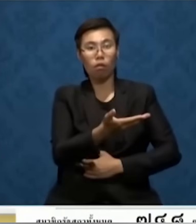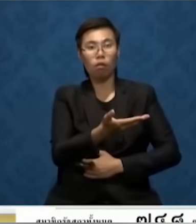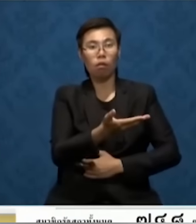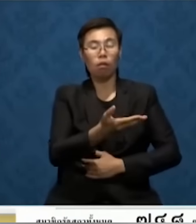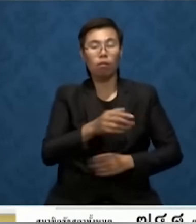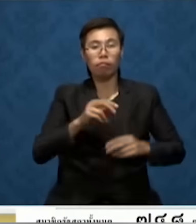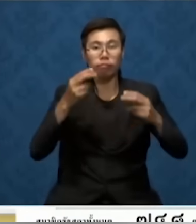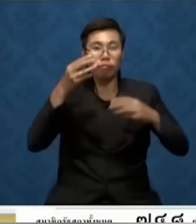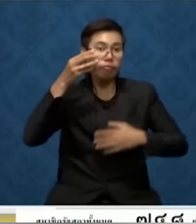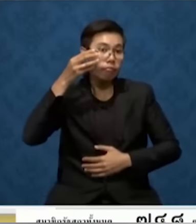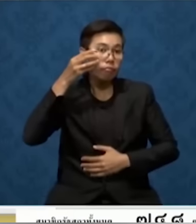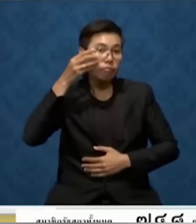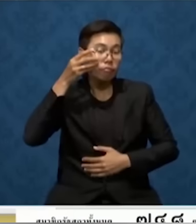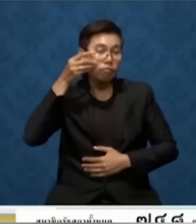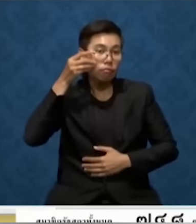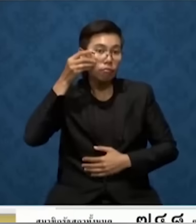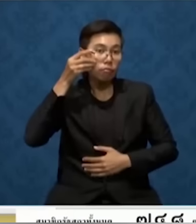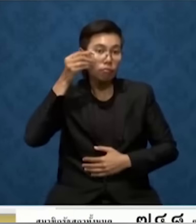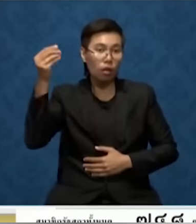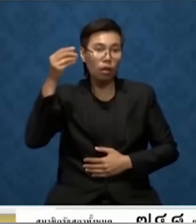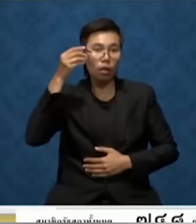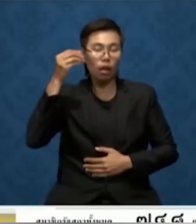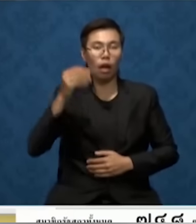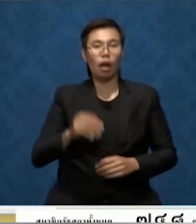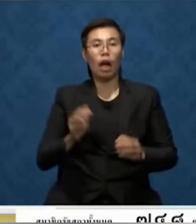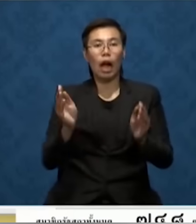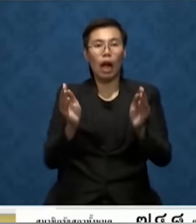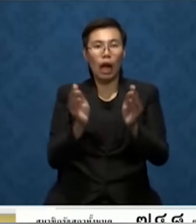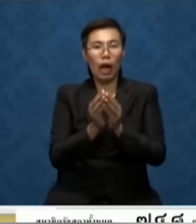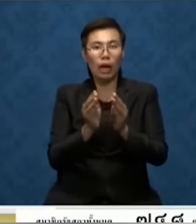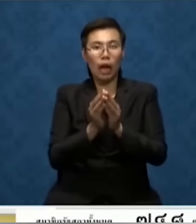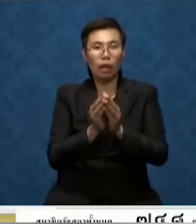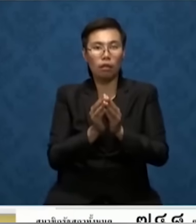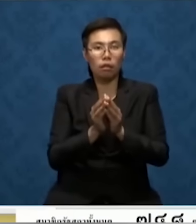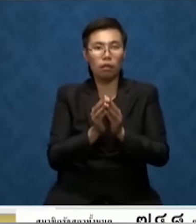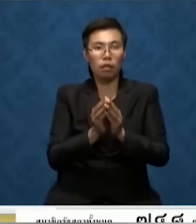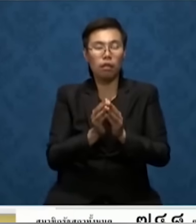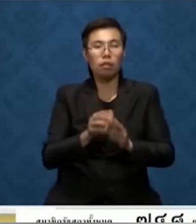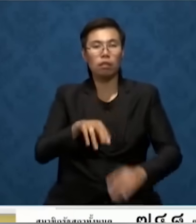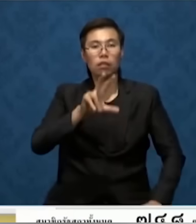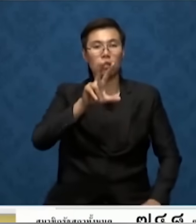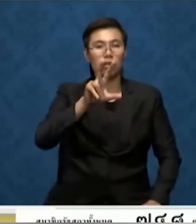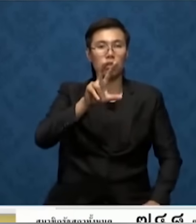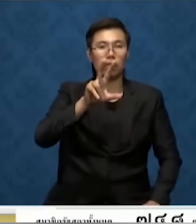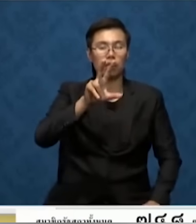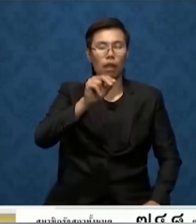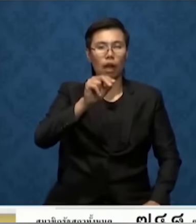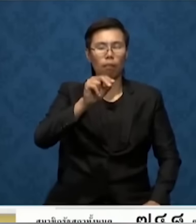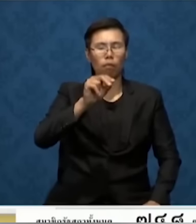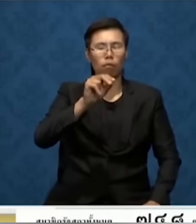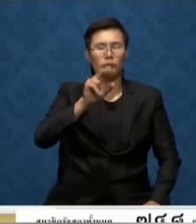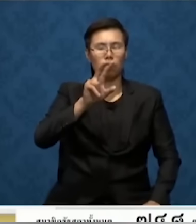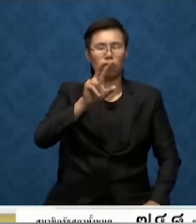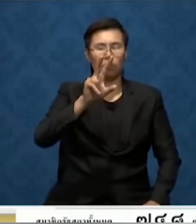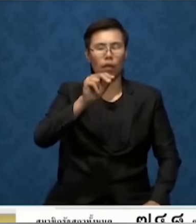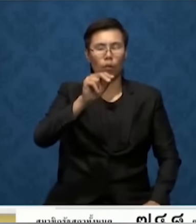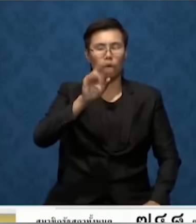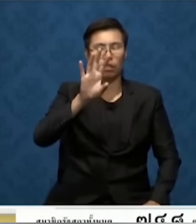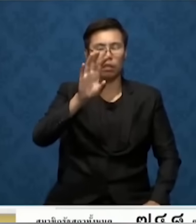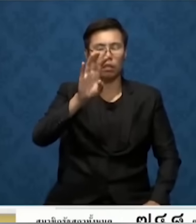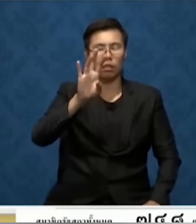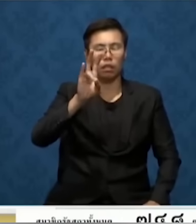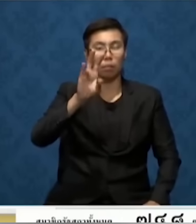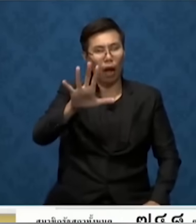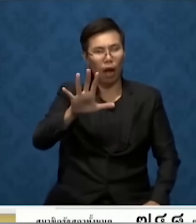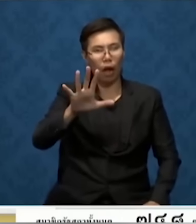ไม่ได้เสียงถึงกึ่งหนึ่งของสมาชิกรัฐสภาซึ่งเป็นไปตามบทบัญญัติตามรัฐธรรมนูญม